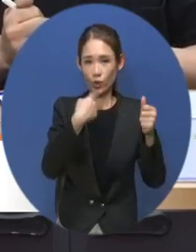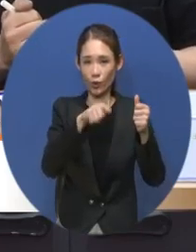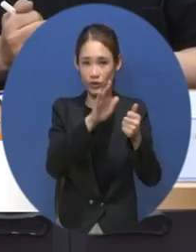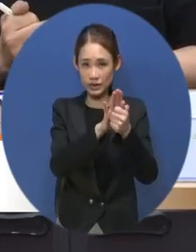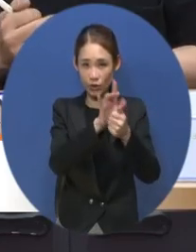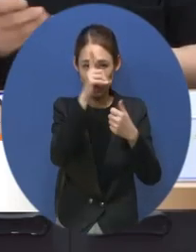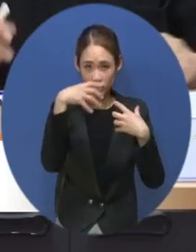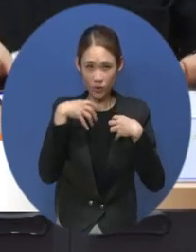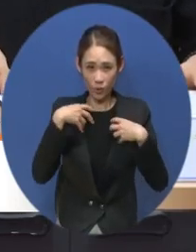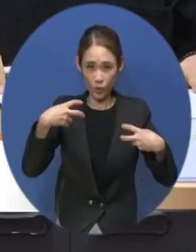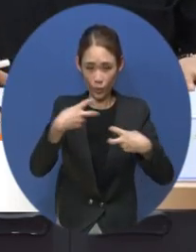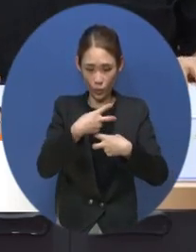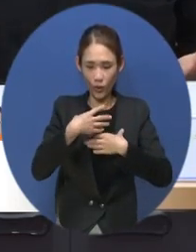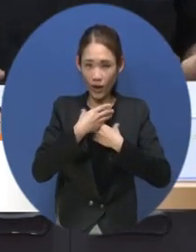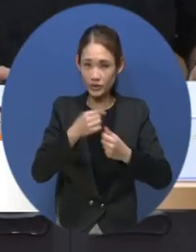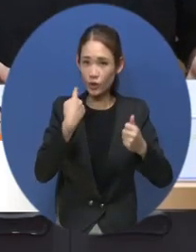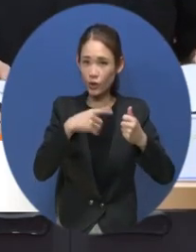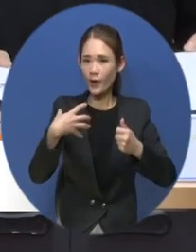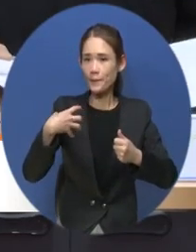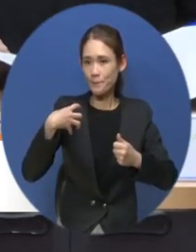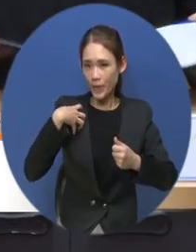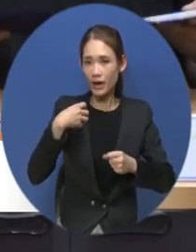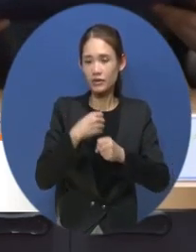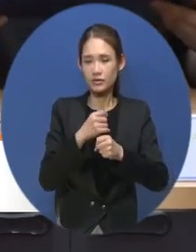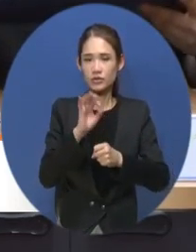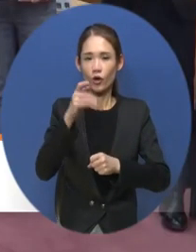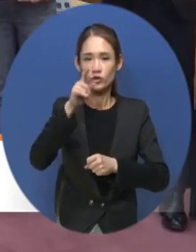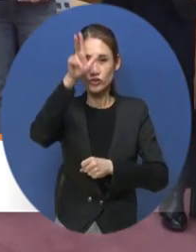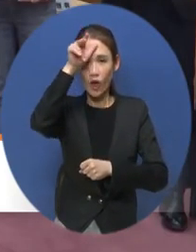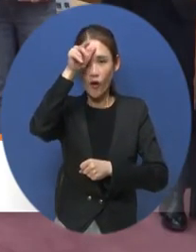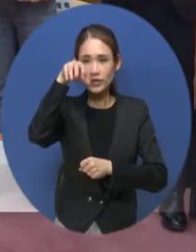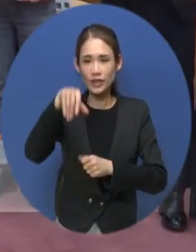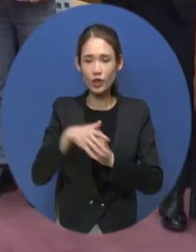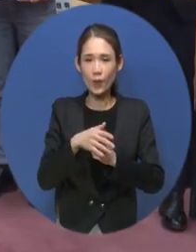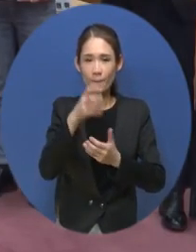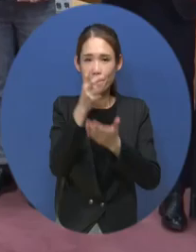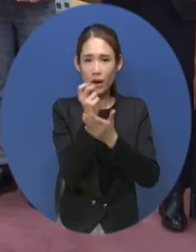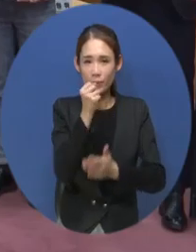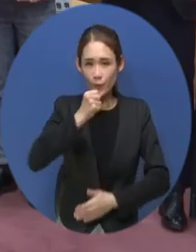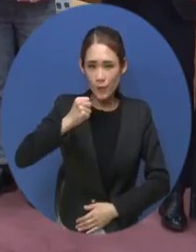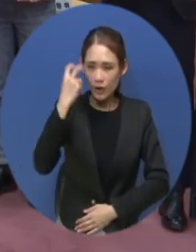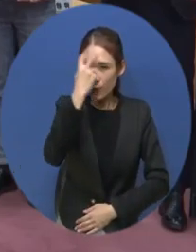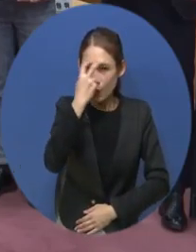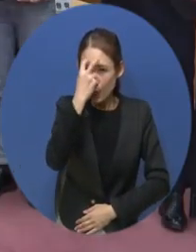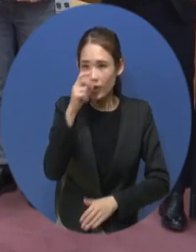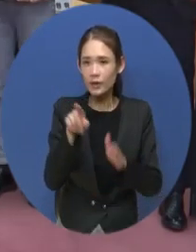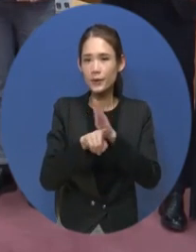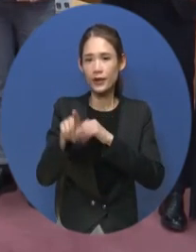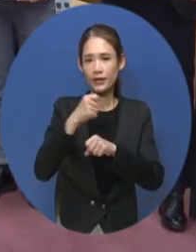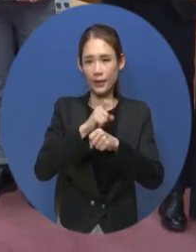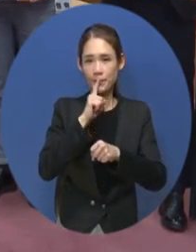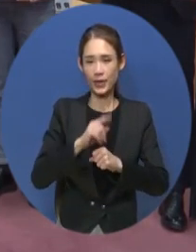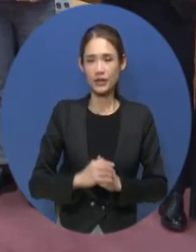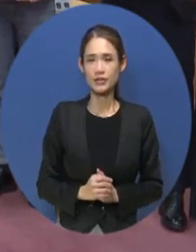여수교육지원청은 교통안전 교육을 담당하며 여수경찰서는 법규 위반 행위 단속에 앞장서기로 했습니다.